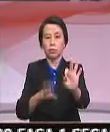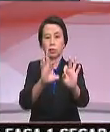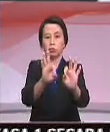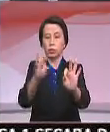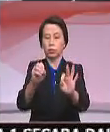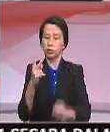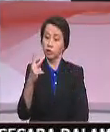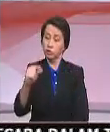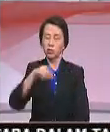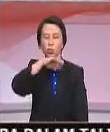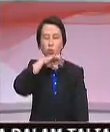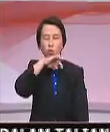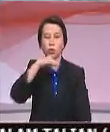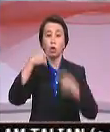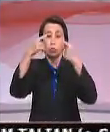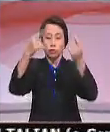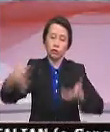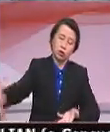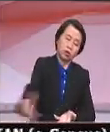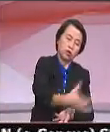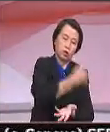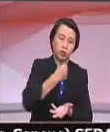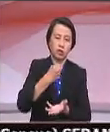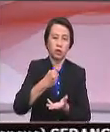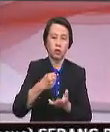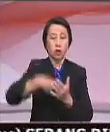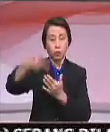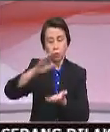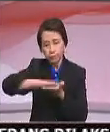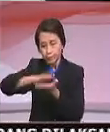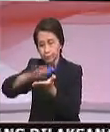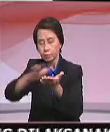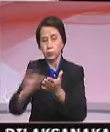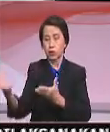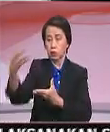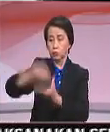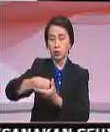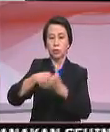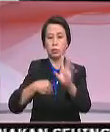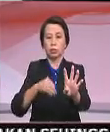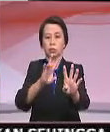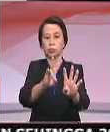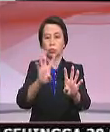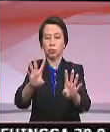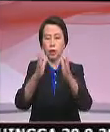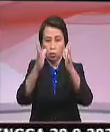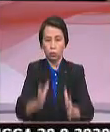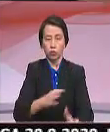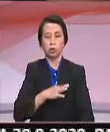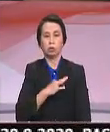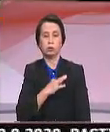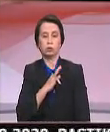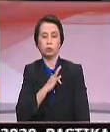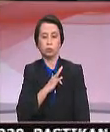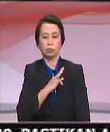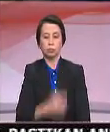990 kilogram sampah berjaya dikutip dalam program Gotong Royong yang melibatkan 474 sukarelawan.